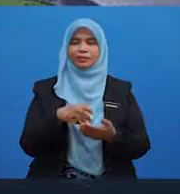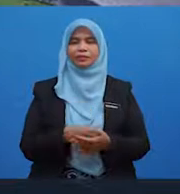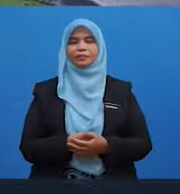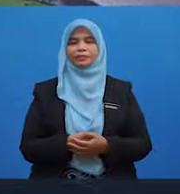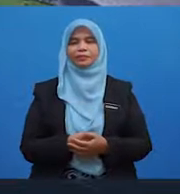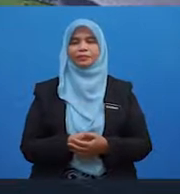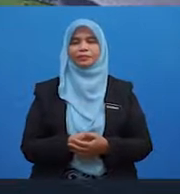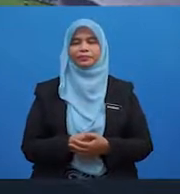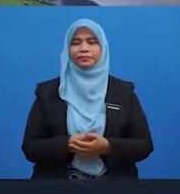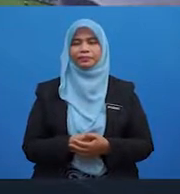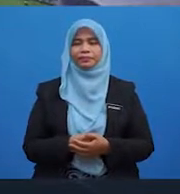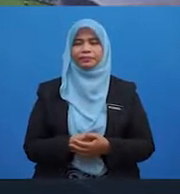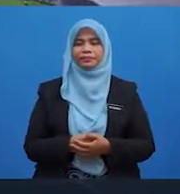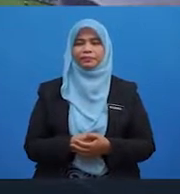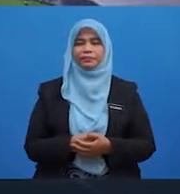stres.